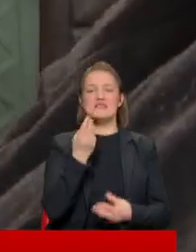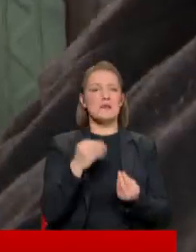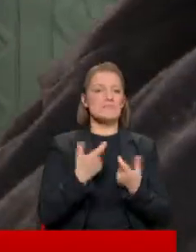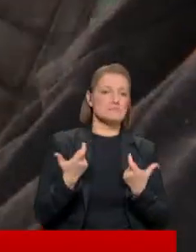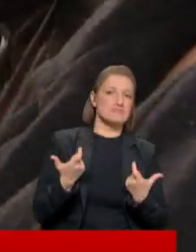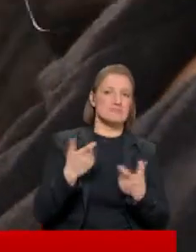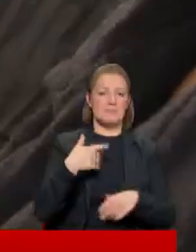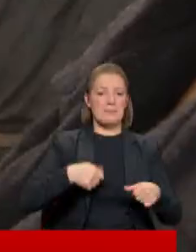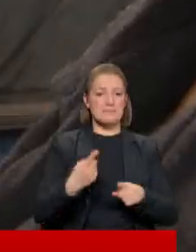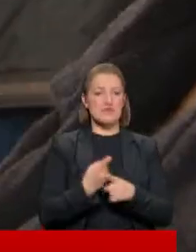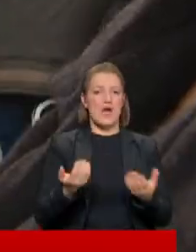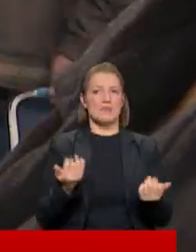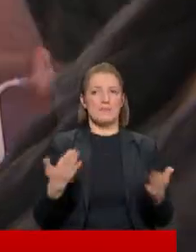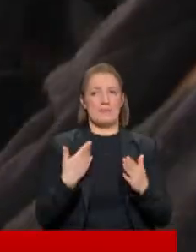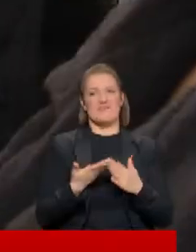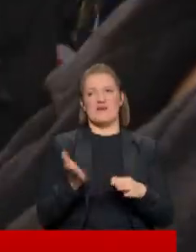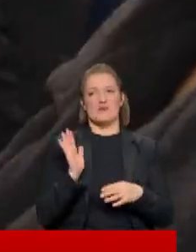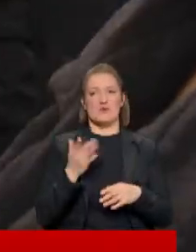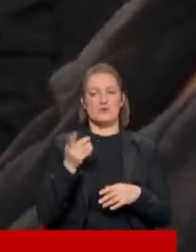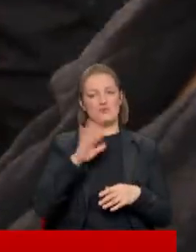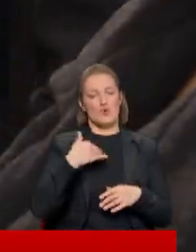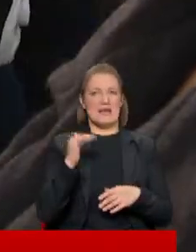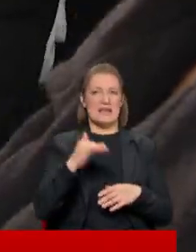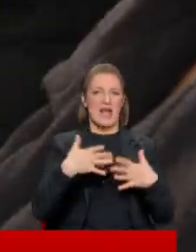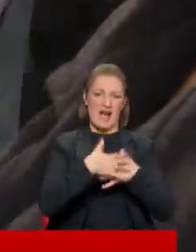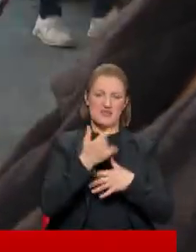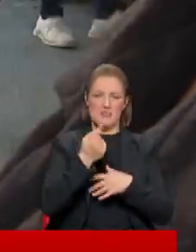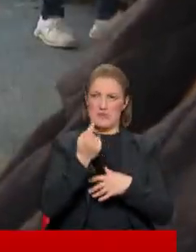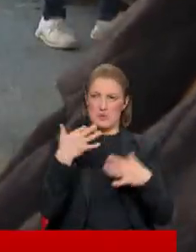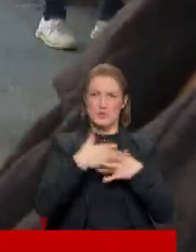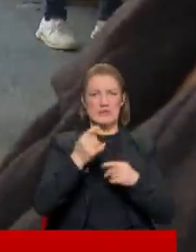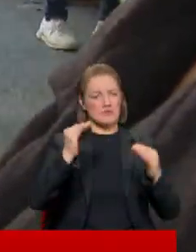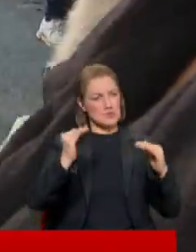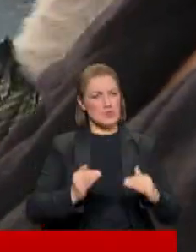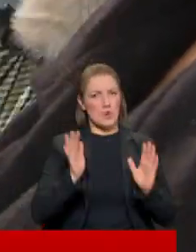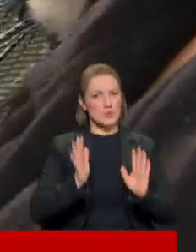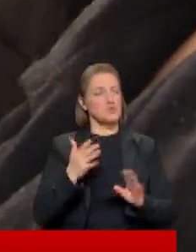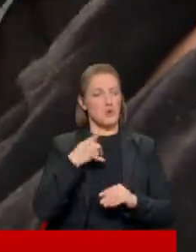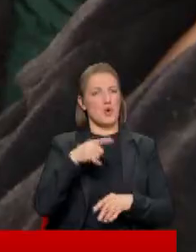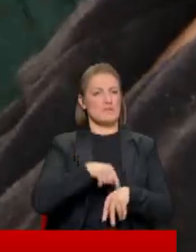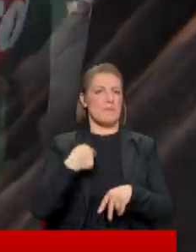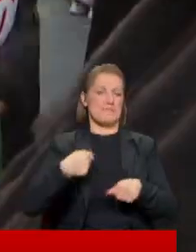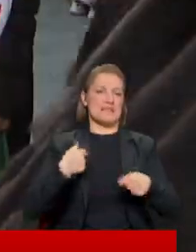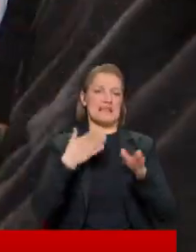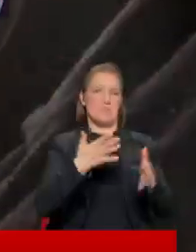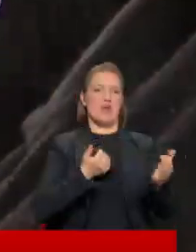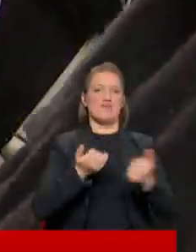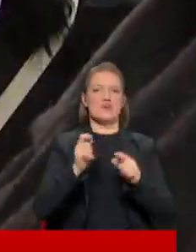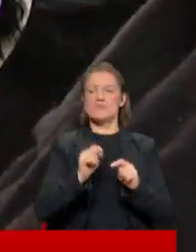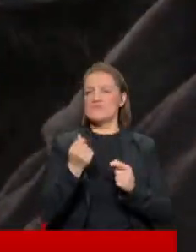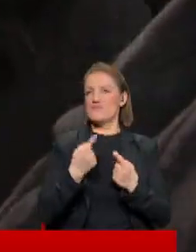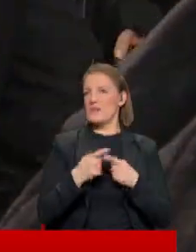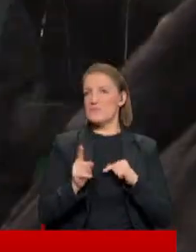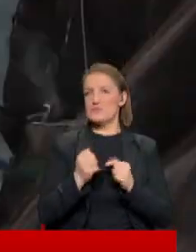Pazardan hiçbir şey almadım. Eve gidiyorum. Sonra çıkacağım. Az akşam olsun da azıcık ucuzlasın her şey, ondan sonra alacağım. Ne kadar fark